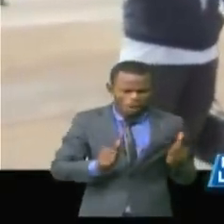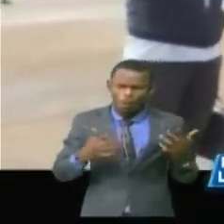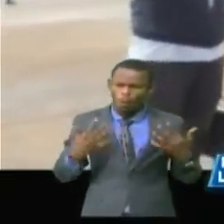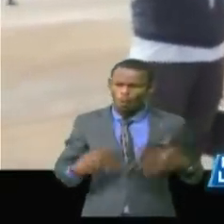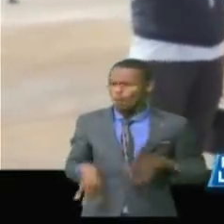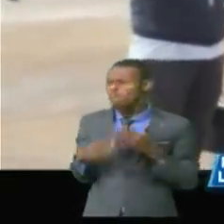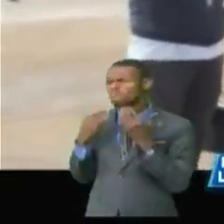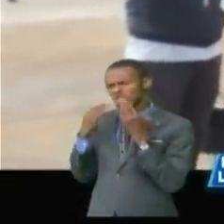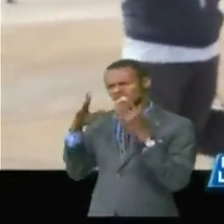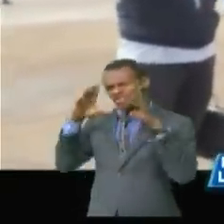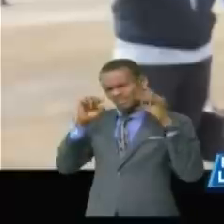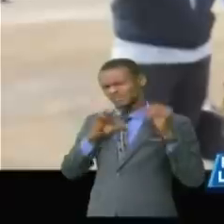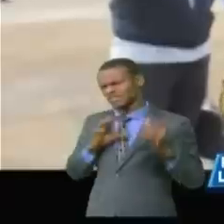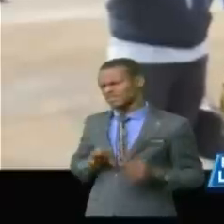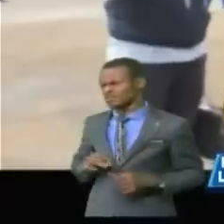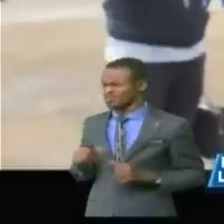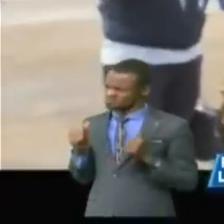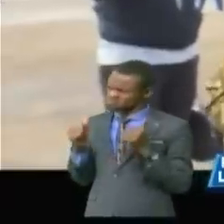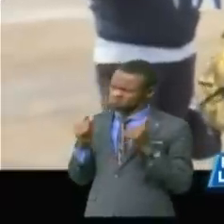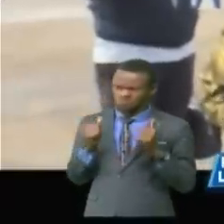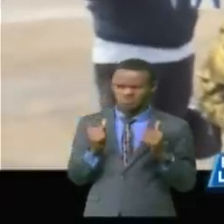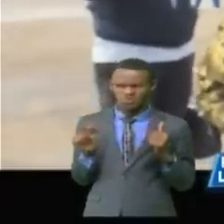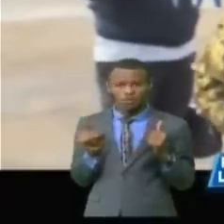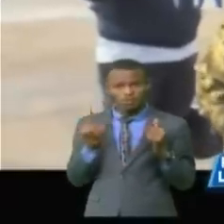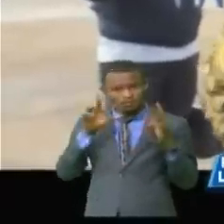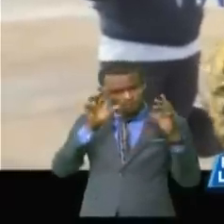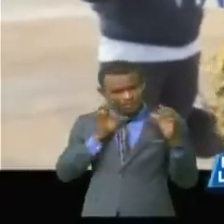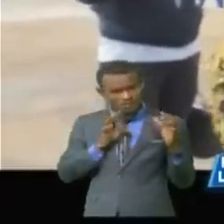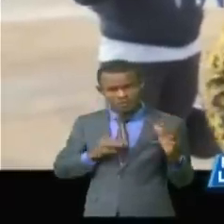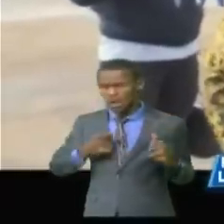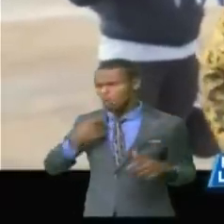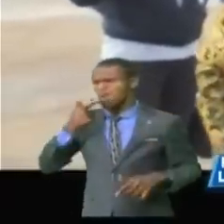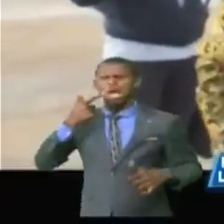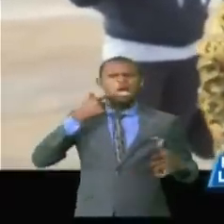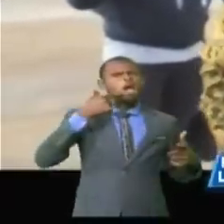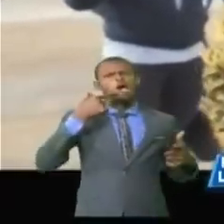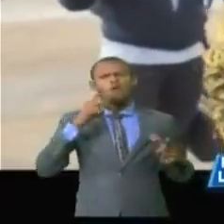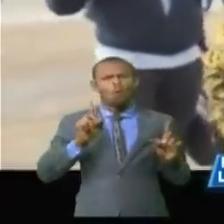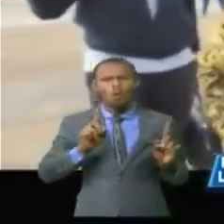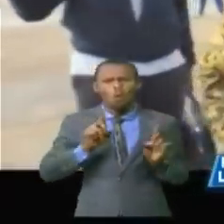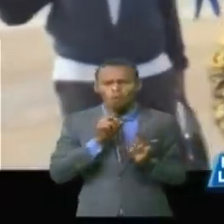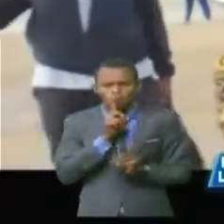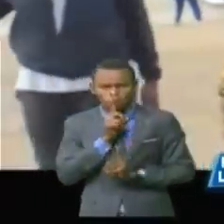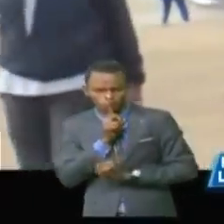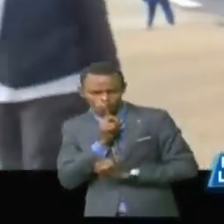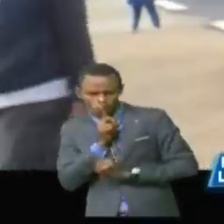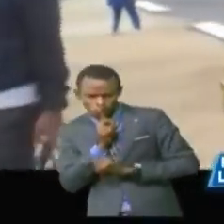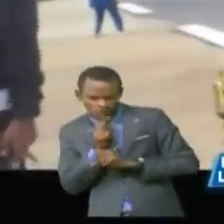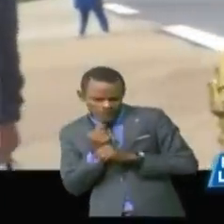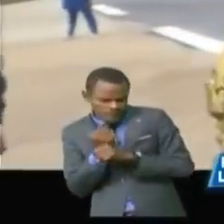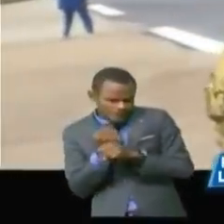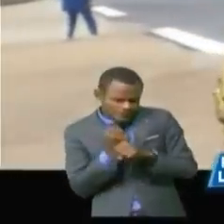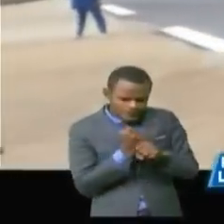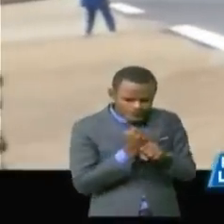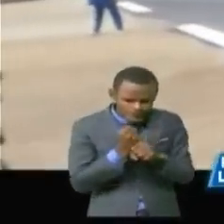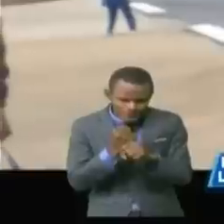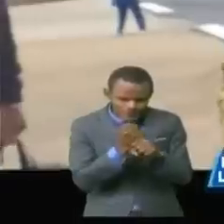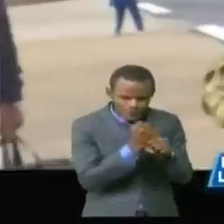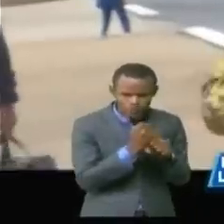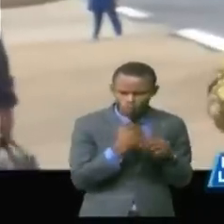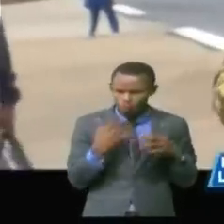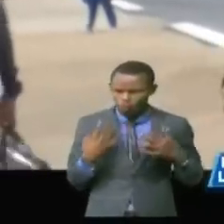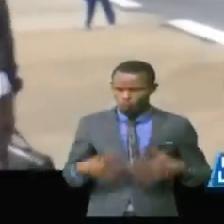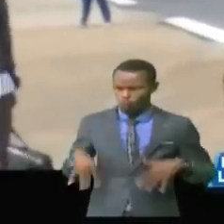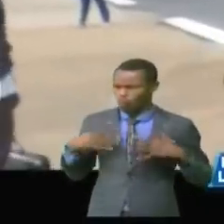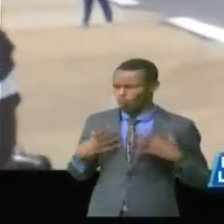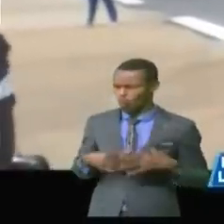avez adoptée, de travailler en silence, je crois que le mois de rompre le silence est arrivé, parce que nous sommes à 3 mois de votre réélection, on